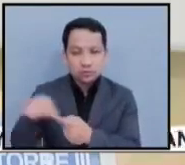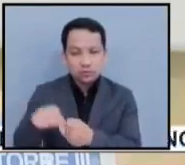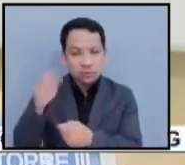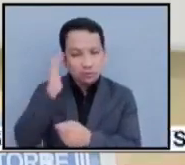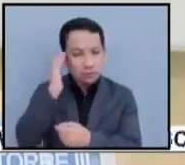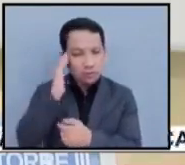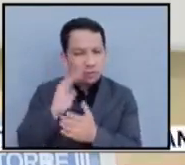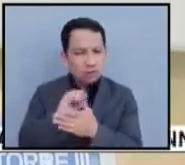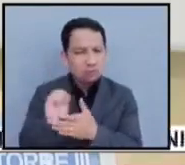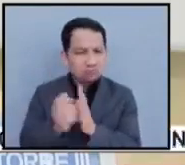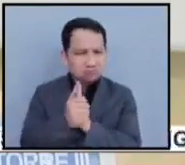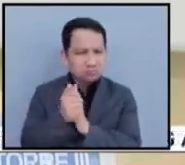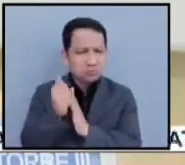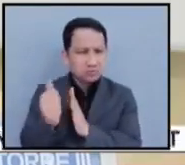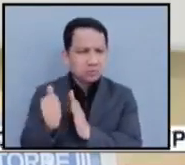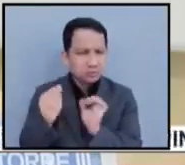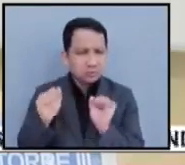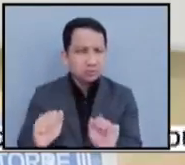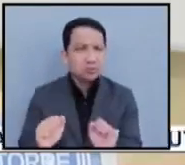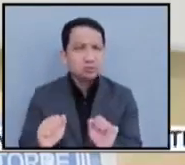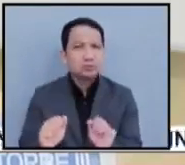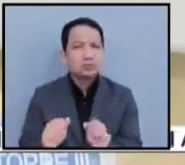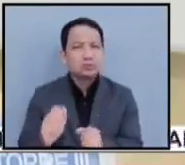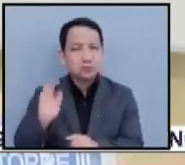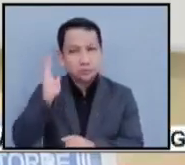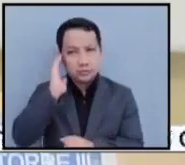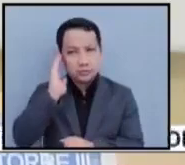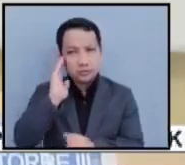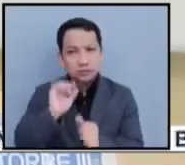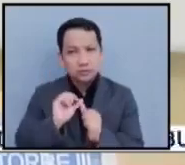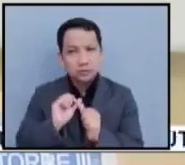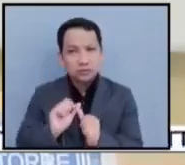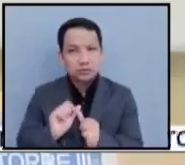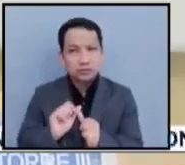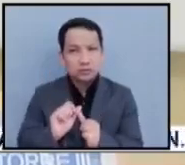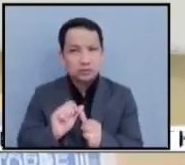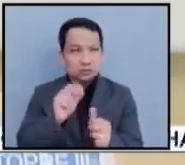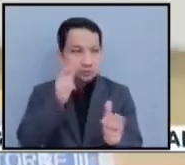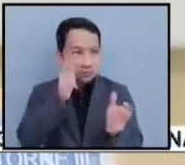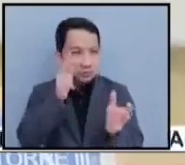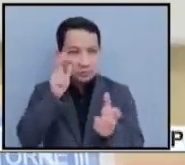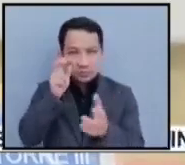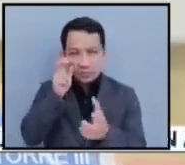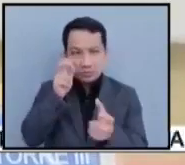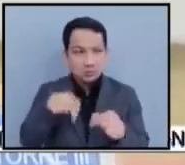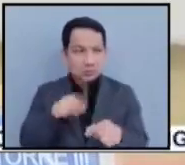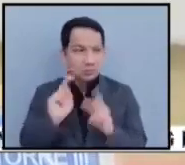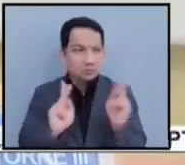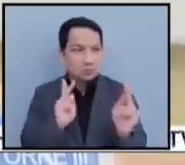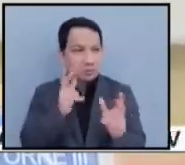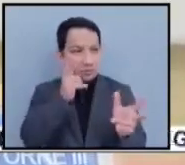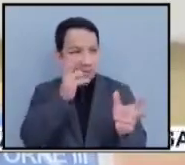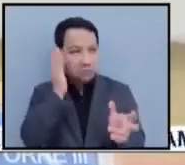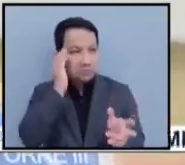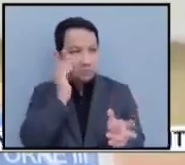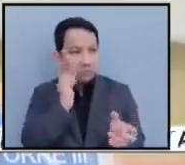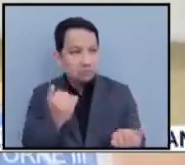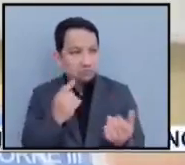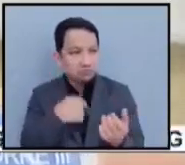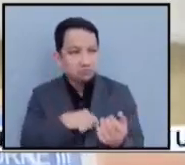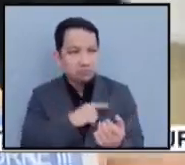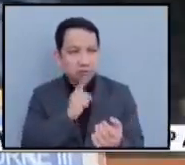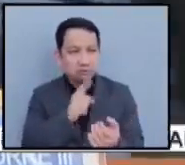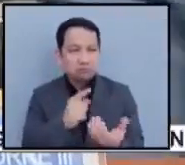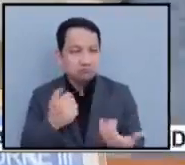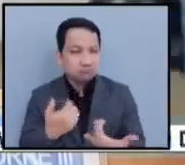a sa ngayon, alam nila, alam ko nanonood sila eh. Alam kong nanonood ang mga to. So I really think that it's best for